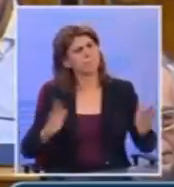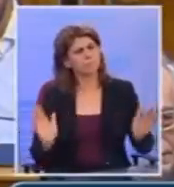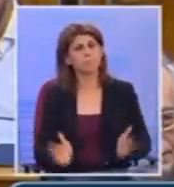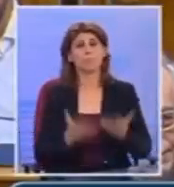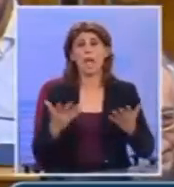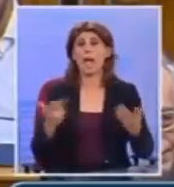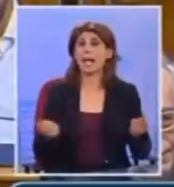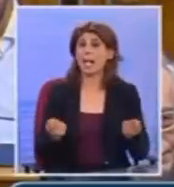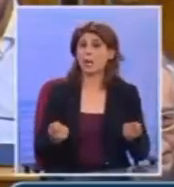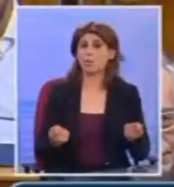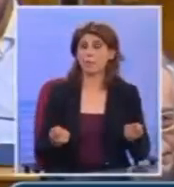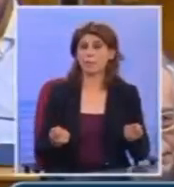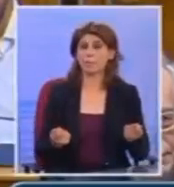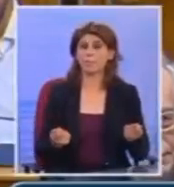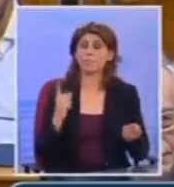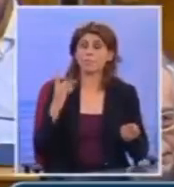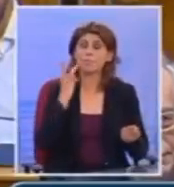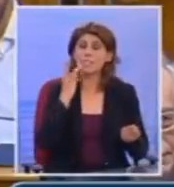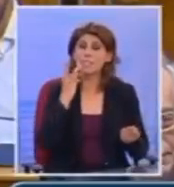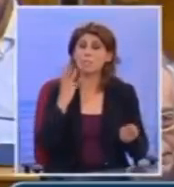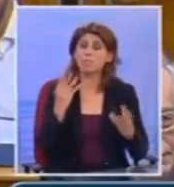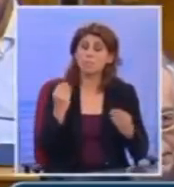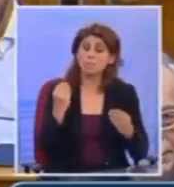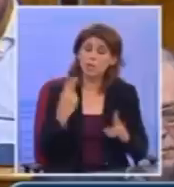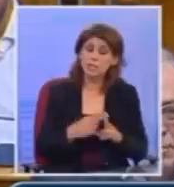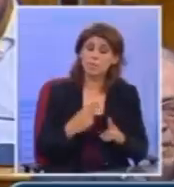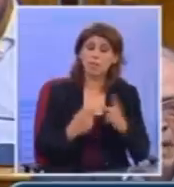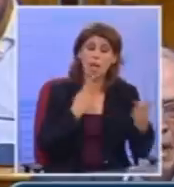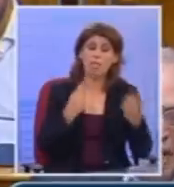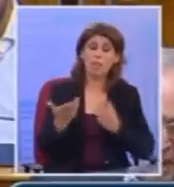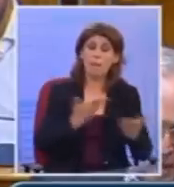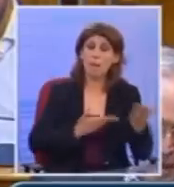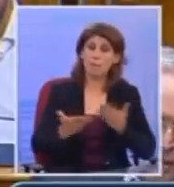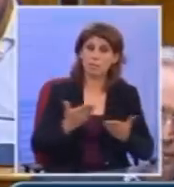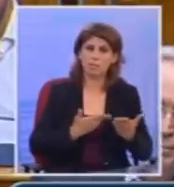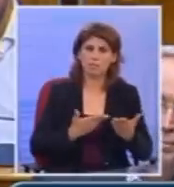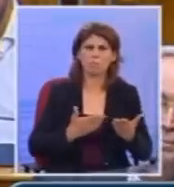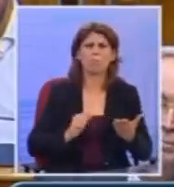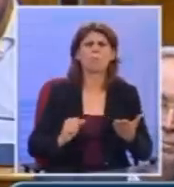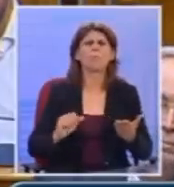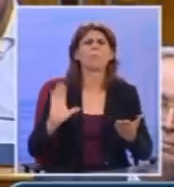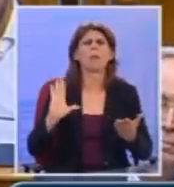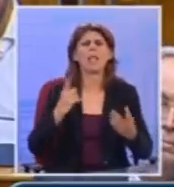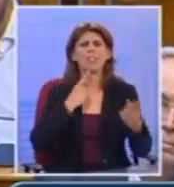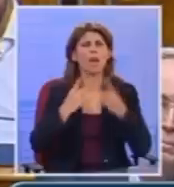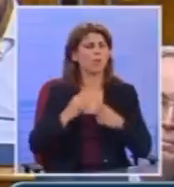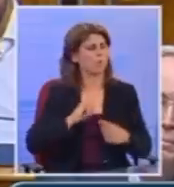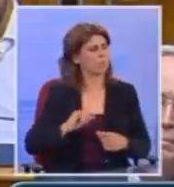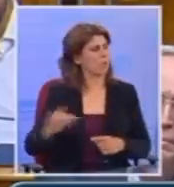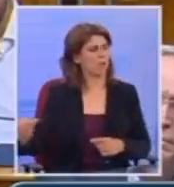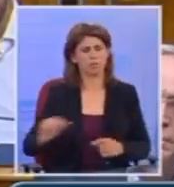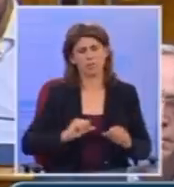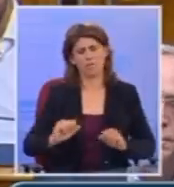διεξάγουμε μια σκληρή και κρίσιμη διαπραγμάτευση, Δεν φοβηθήκαμε το διάλογο.